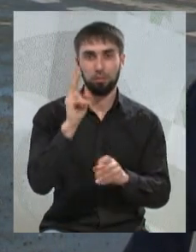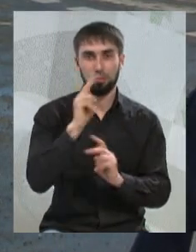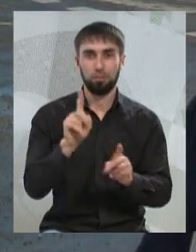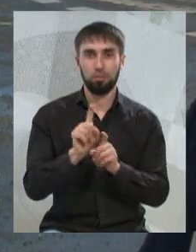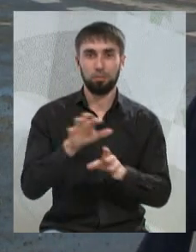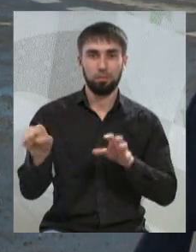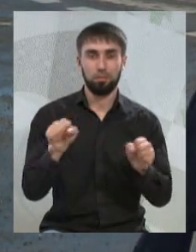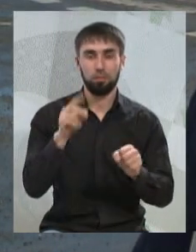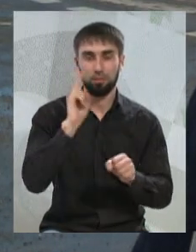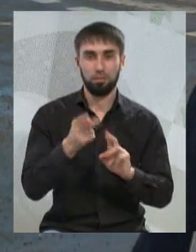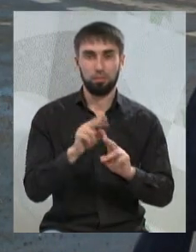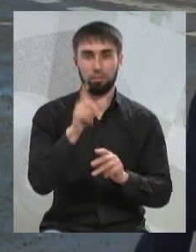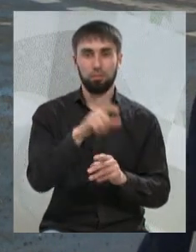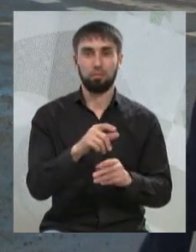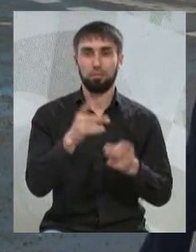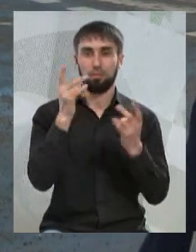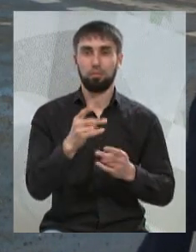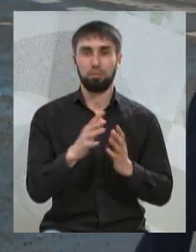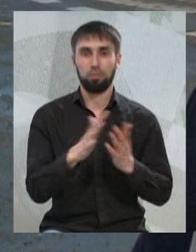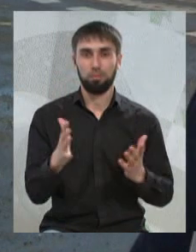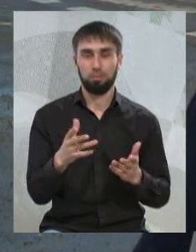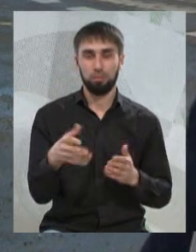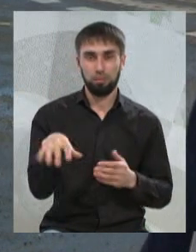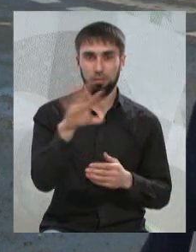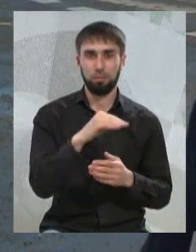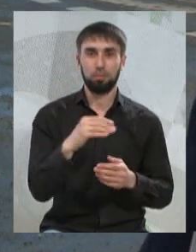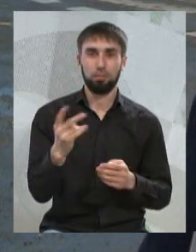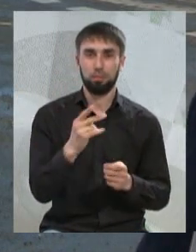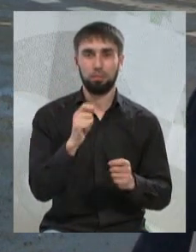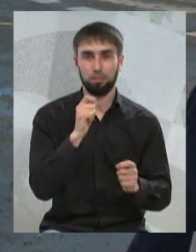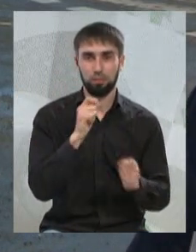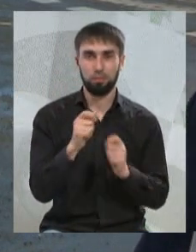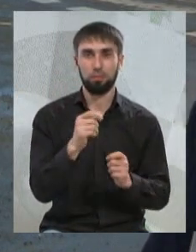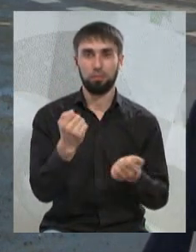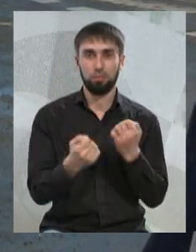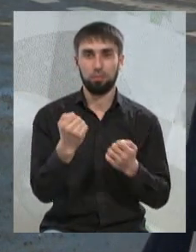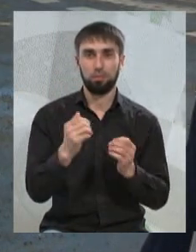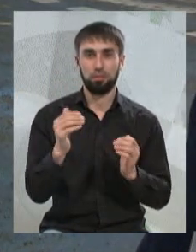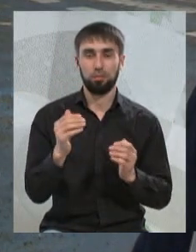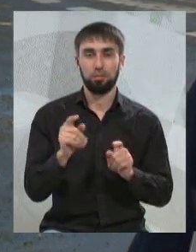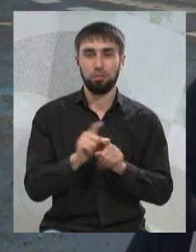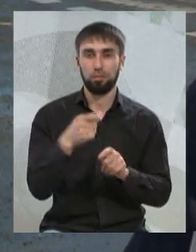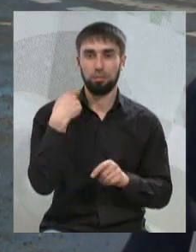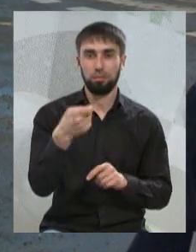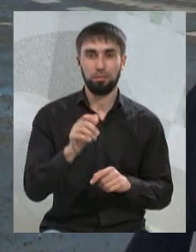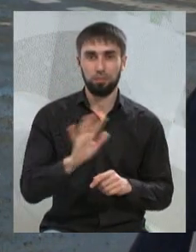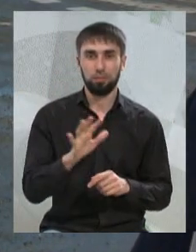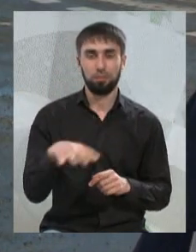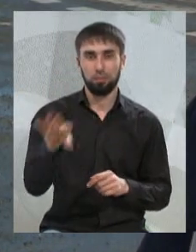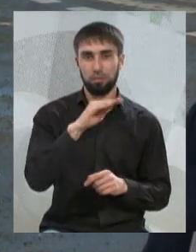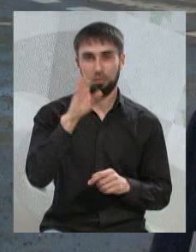خطر دخ مديوي نقي شو هذا آخر درك صديهن مشين شرط للري شو عفريش